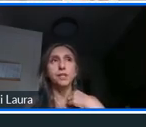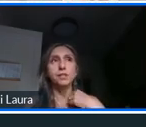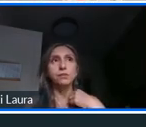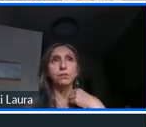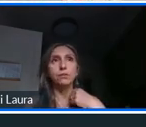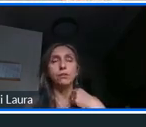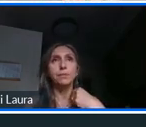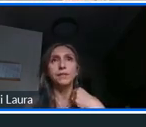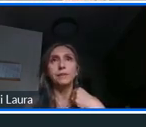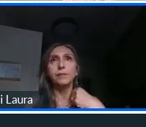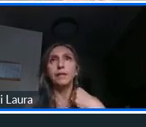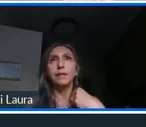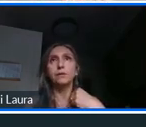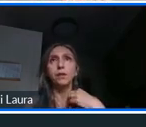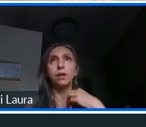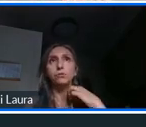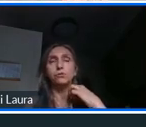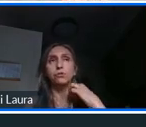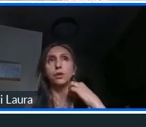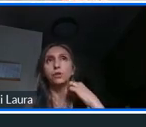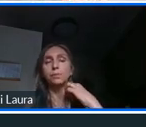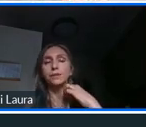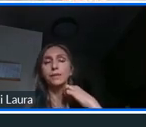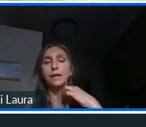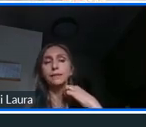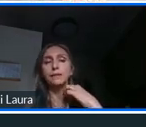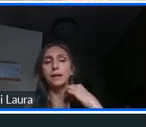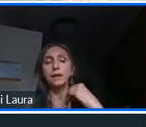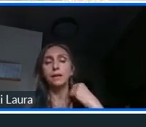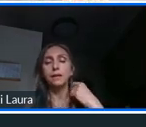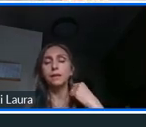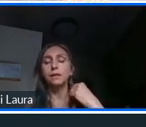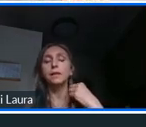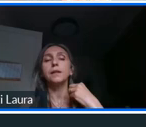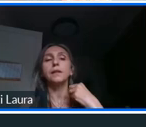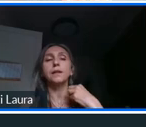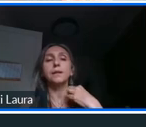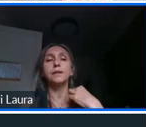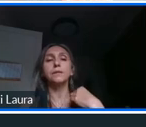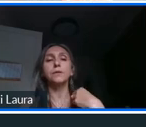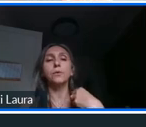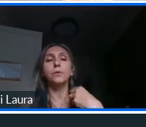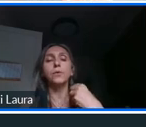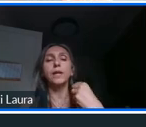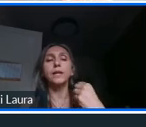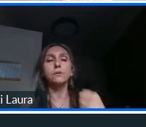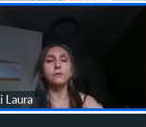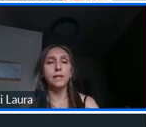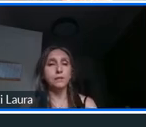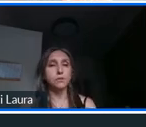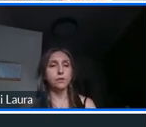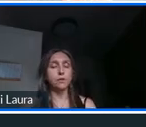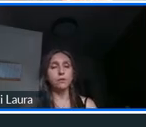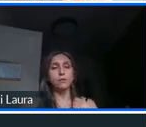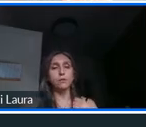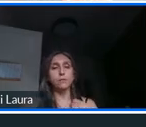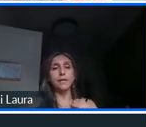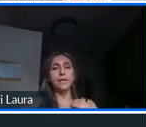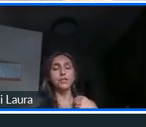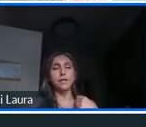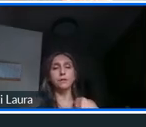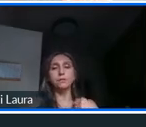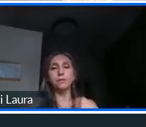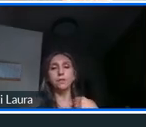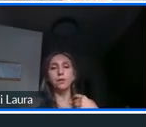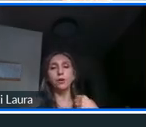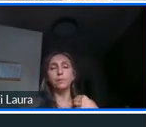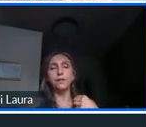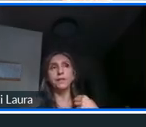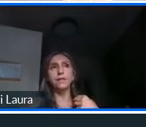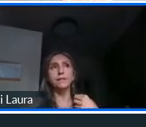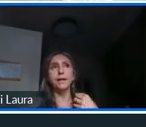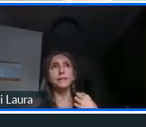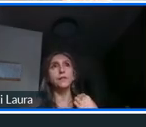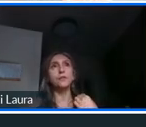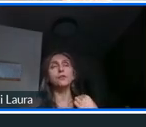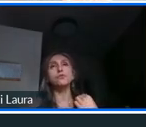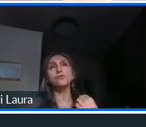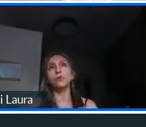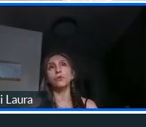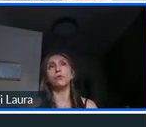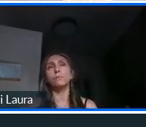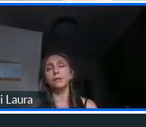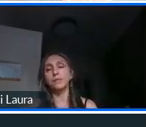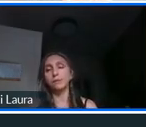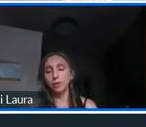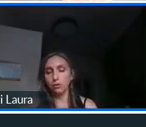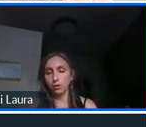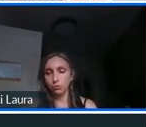queste licenze sono compatibili con la nozione di open data. Quelle con clausola non commercial, non opere derivate,